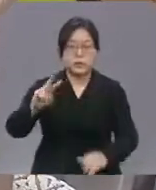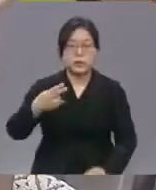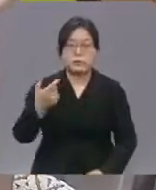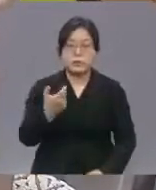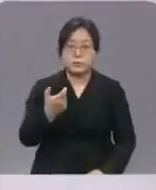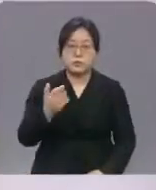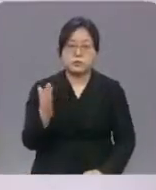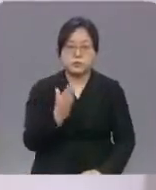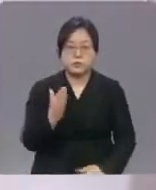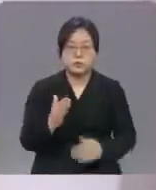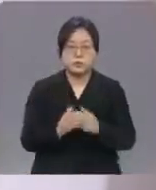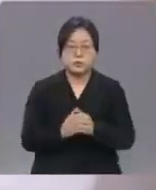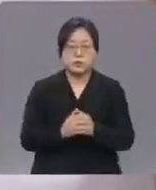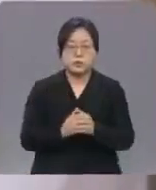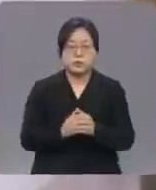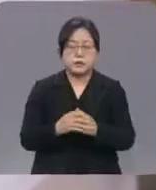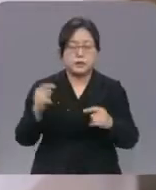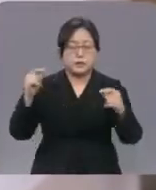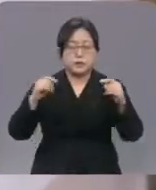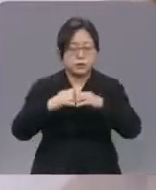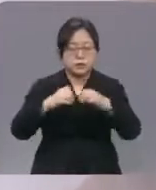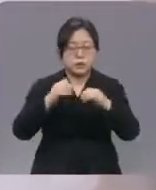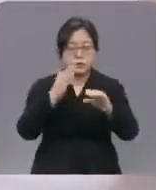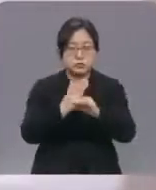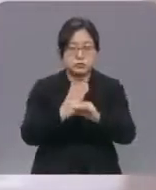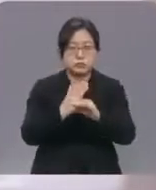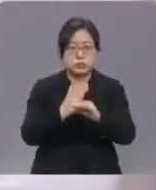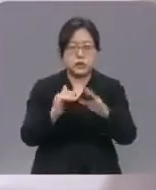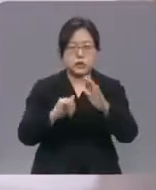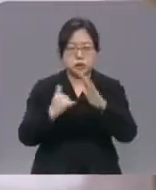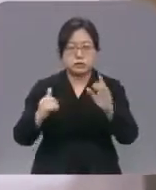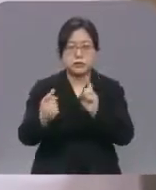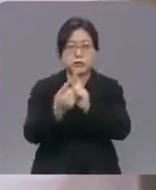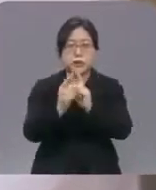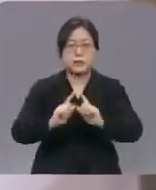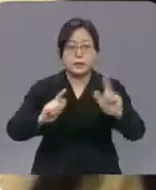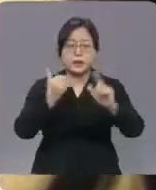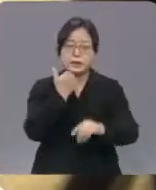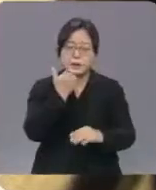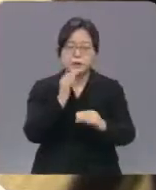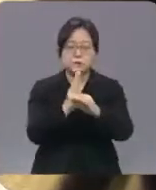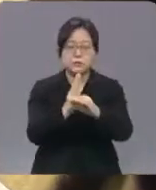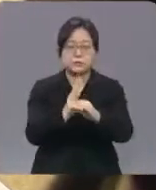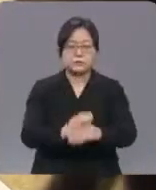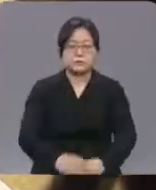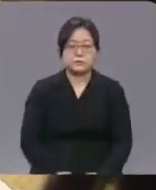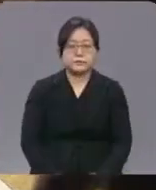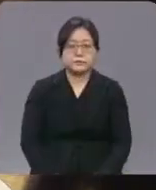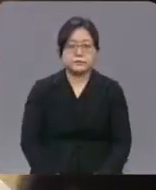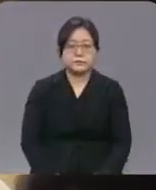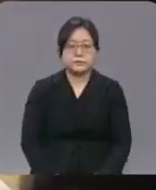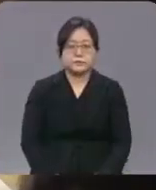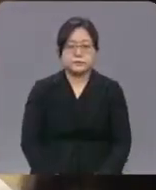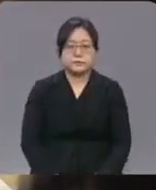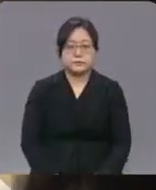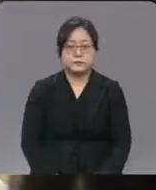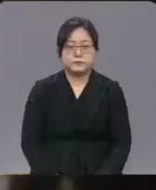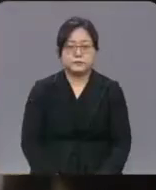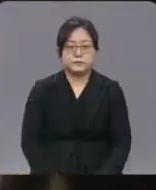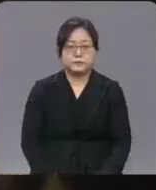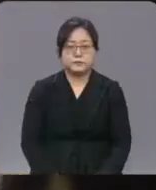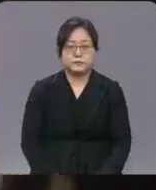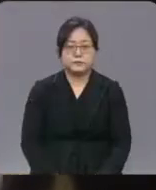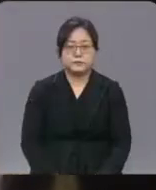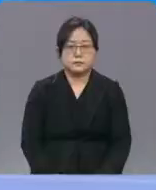260명 가량. 포화 속에 있는 가족들을 만날 날을 애타게 기다리고 있습니다. KBS 뉴스 김혜린입니다.